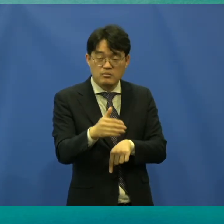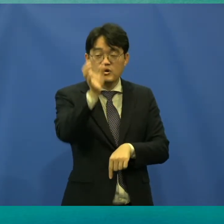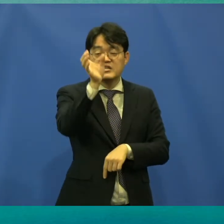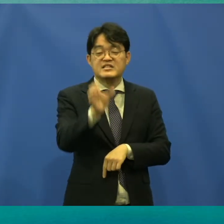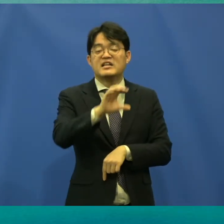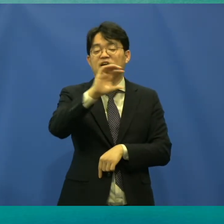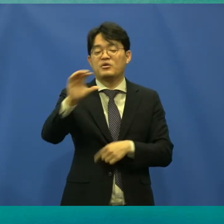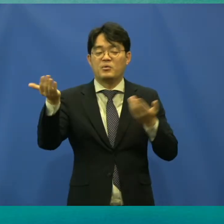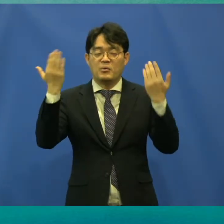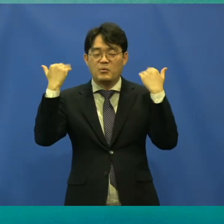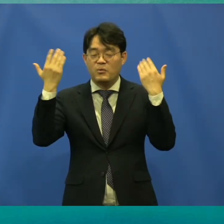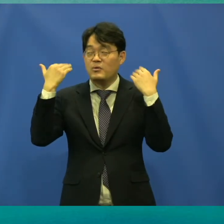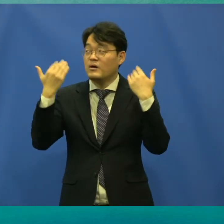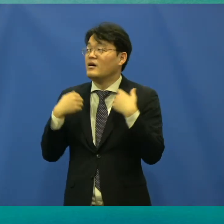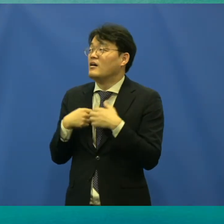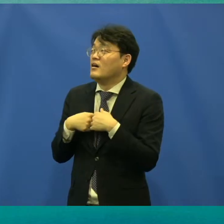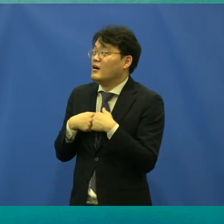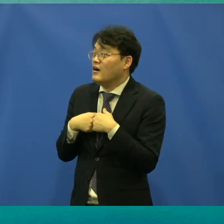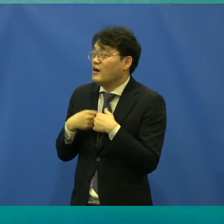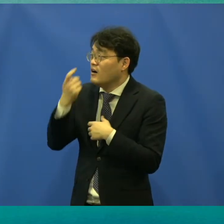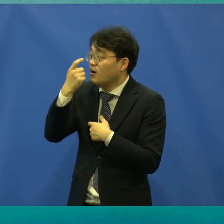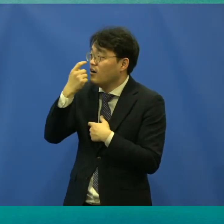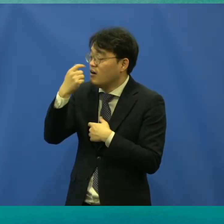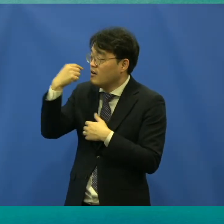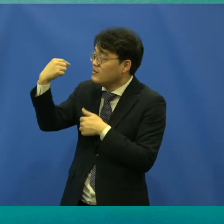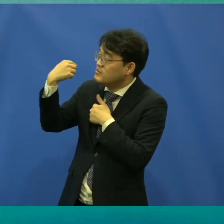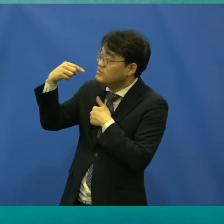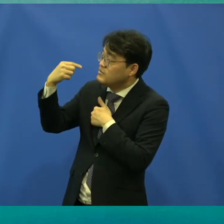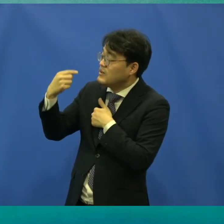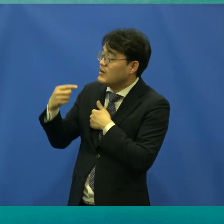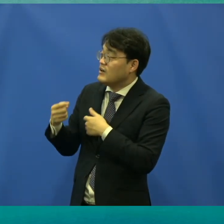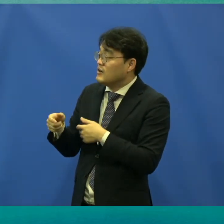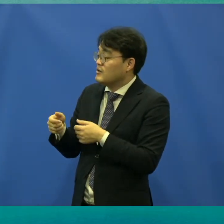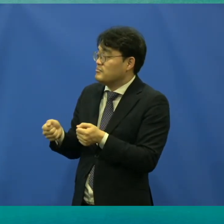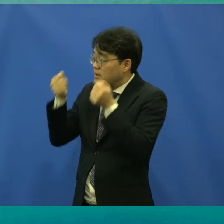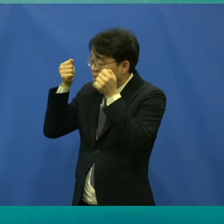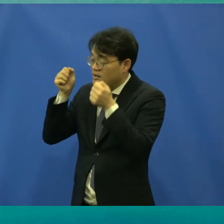3일 만에 수료증을 받고 세상으로 나와 니느웨로 파송됩니다.